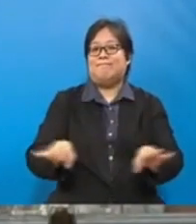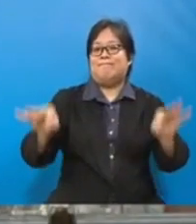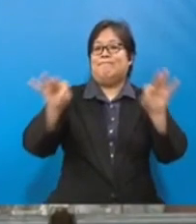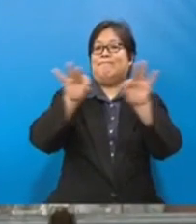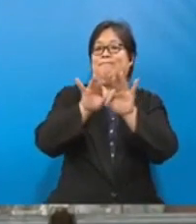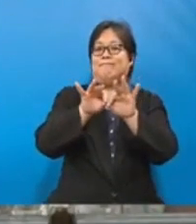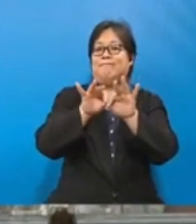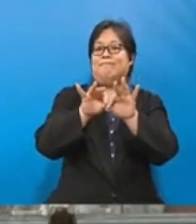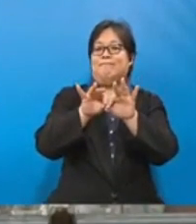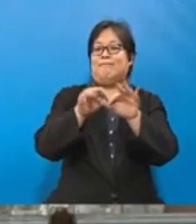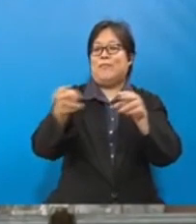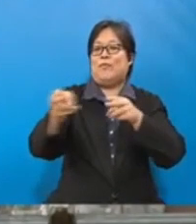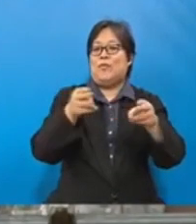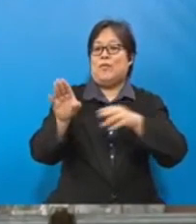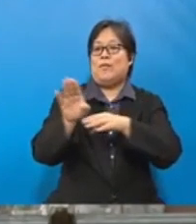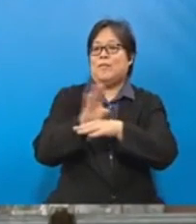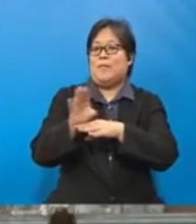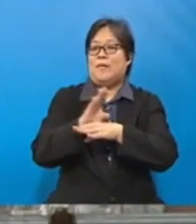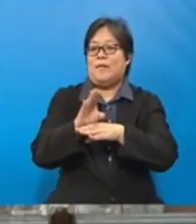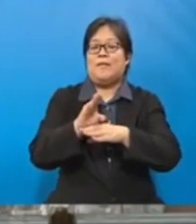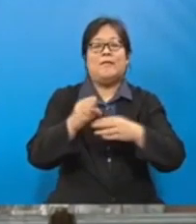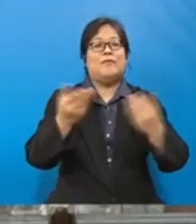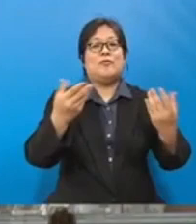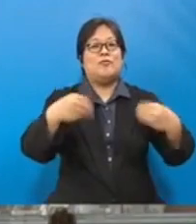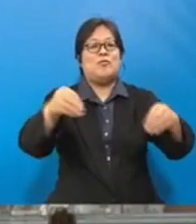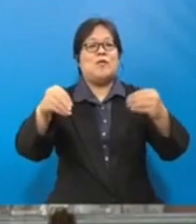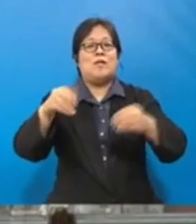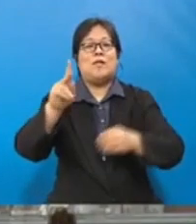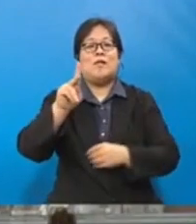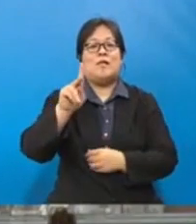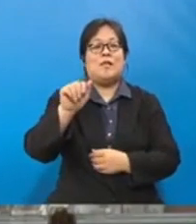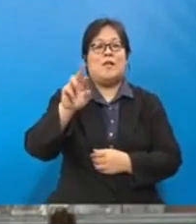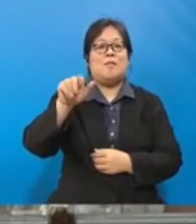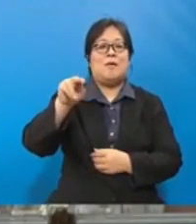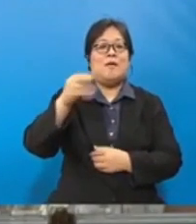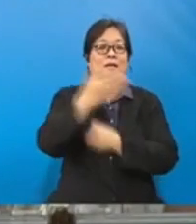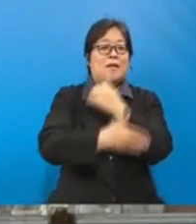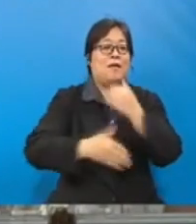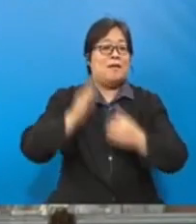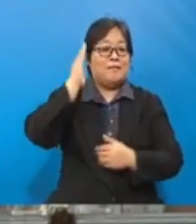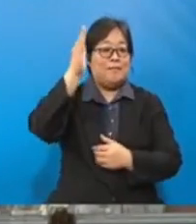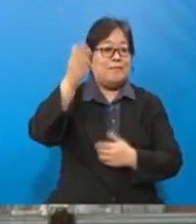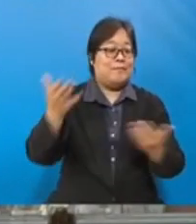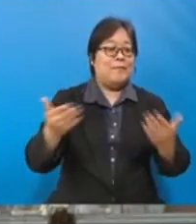bagi urusnya Go dan pasaran kebun negara pada masa depan itu masih cuy